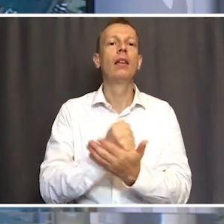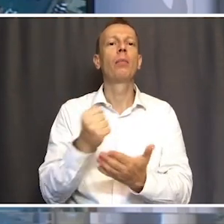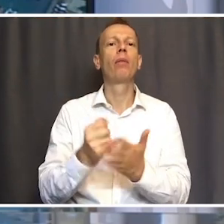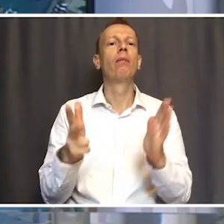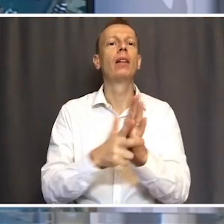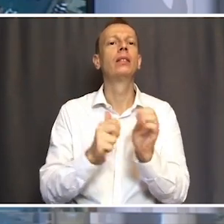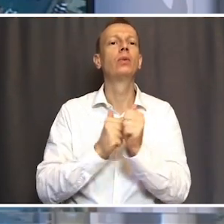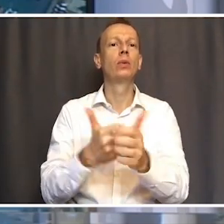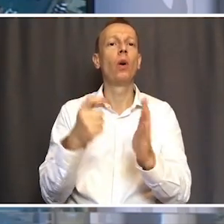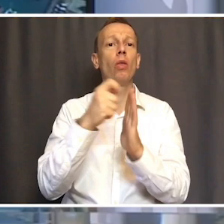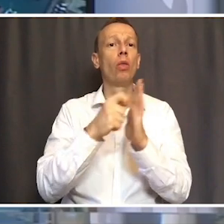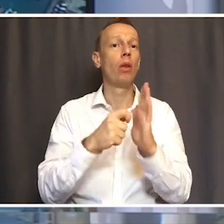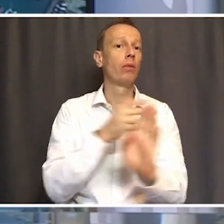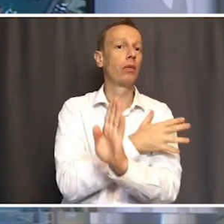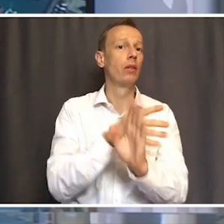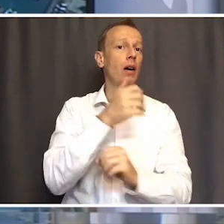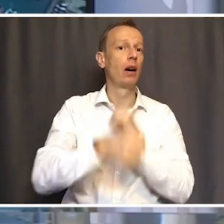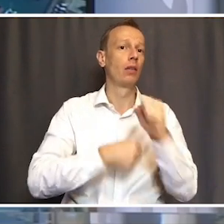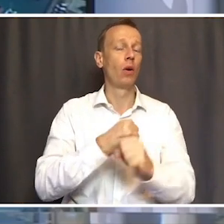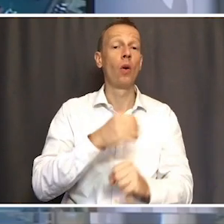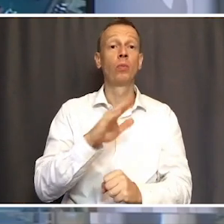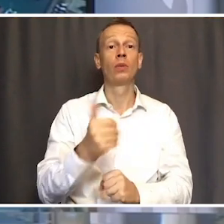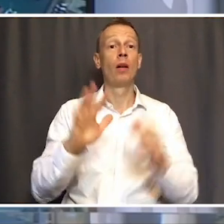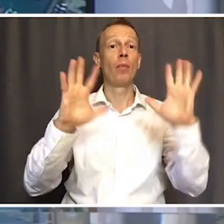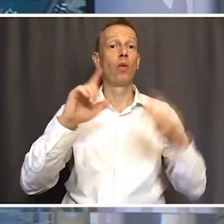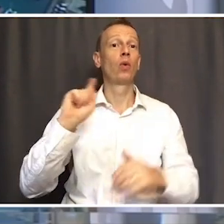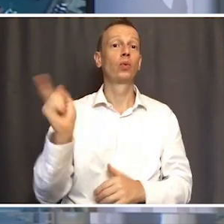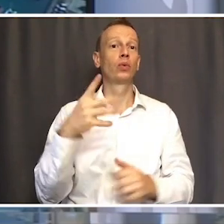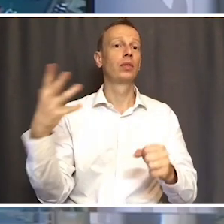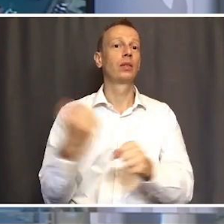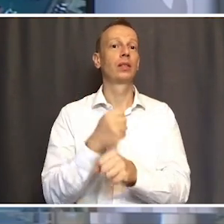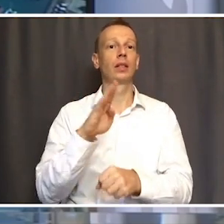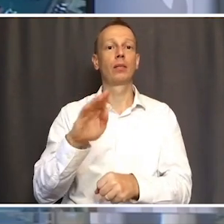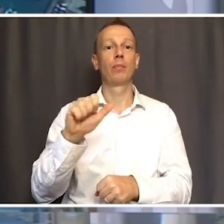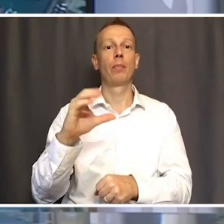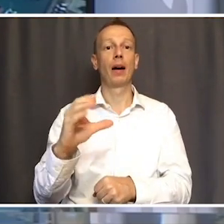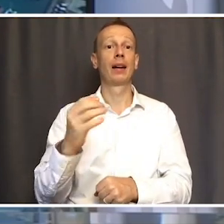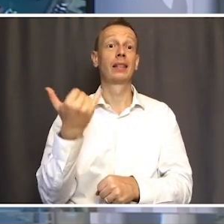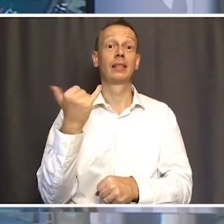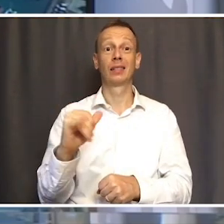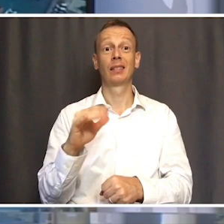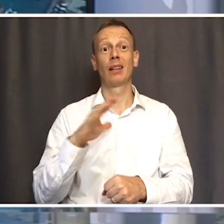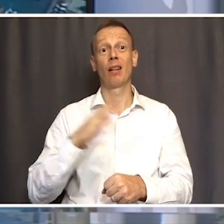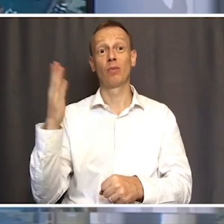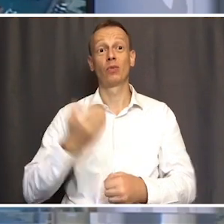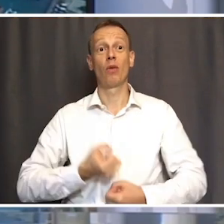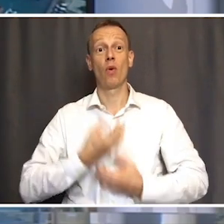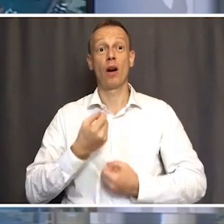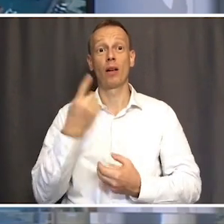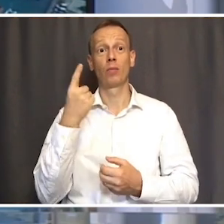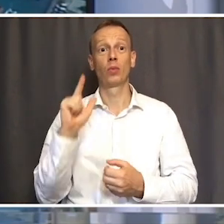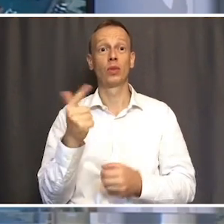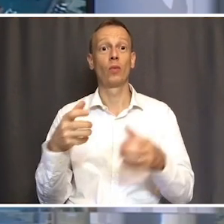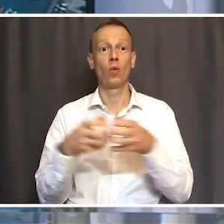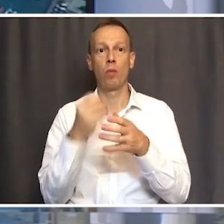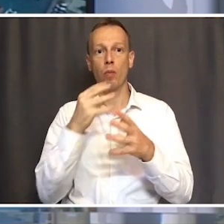sésame. Les épreuves sont validées à partir des notes de contrôle continu. Félicitations donc à ceux qui l'ont obtenu et bon courage à ceux qui passeront